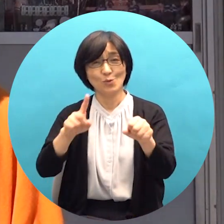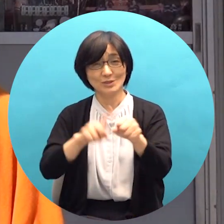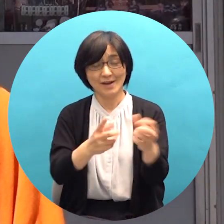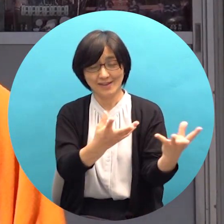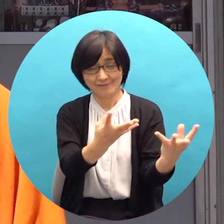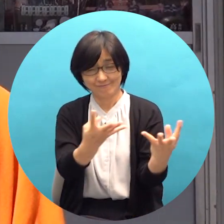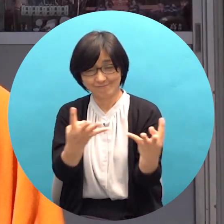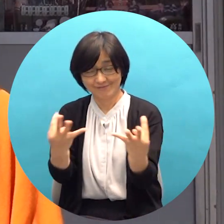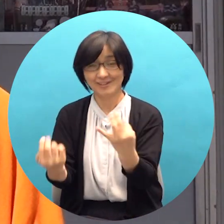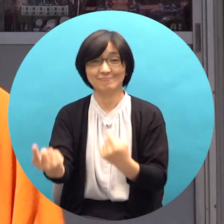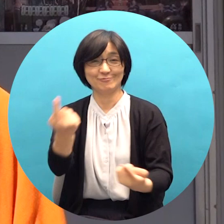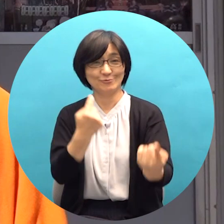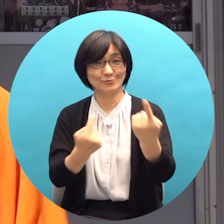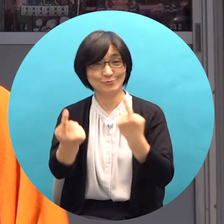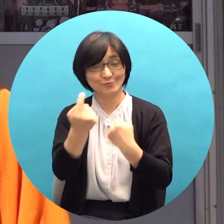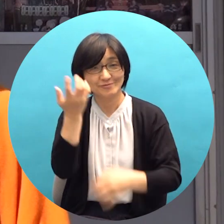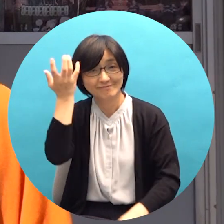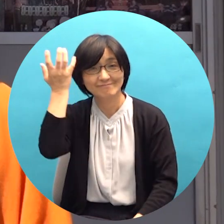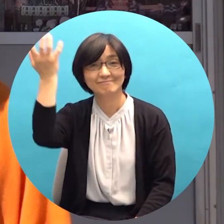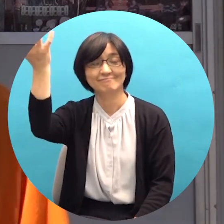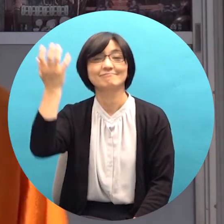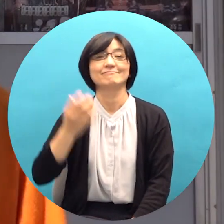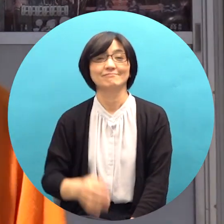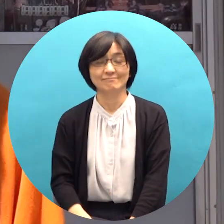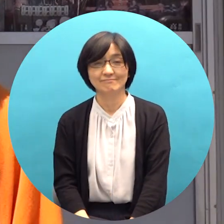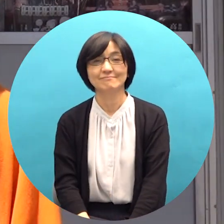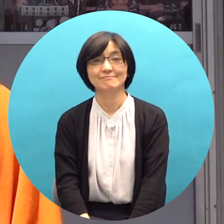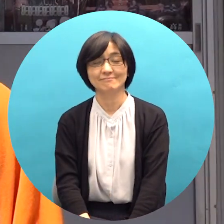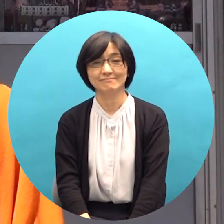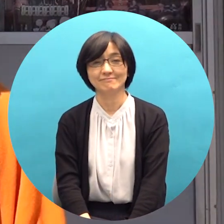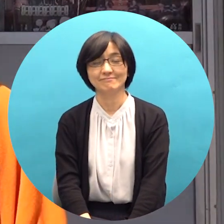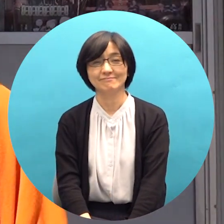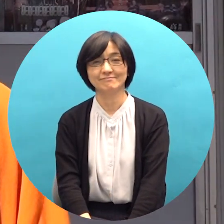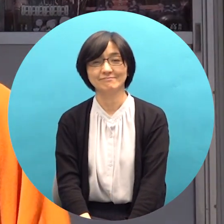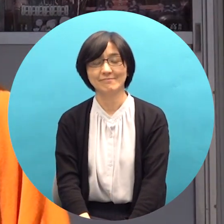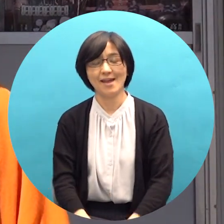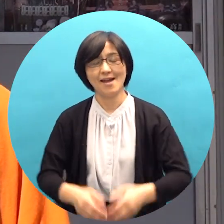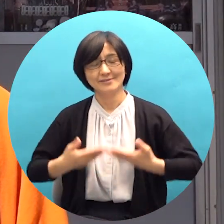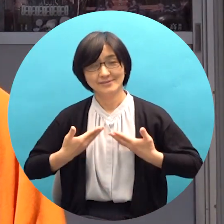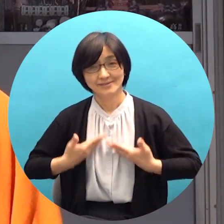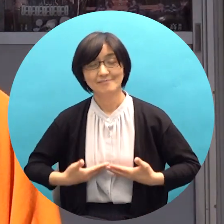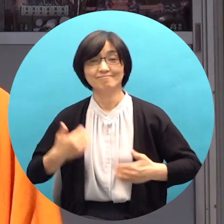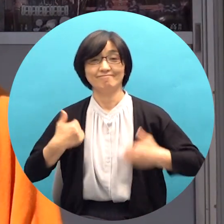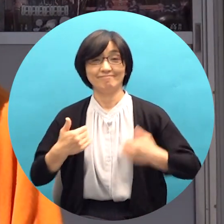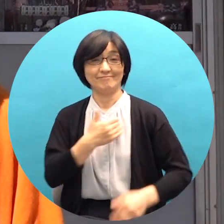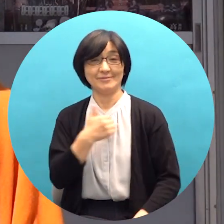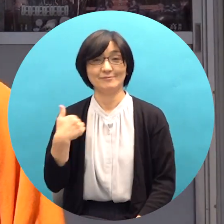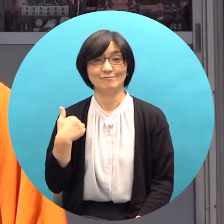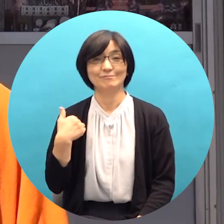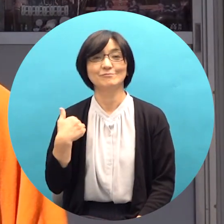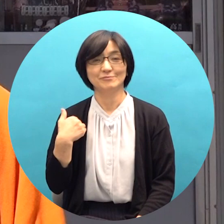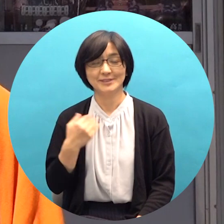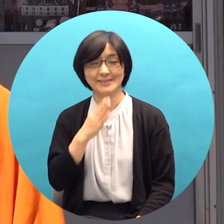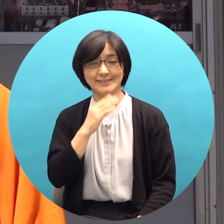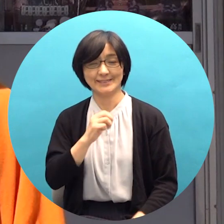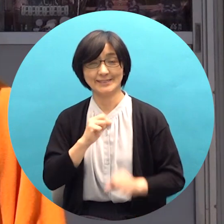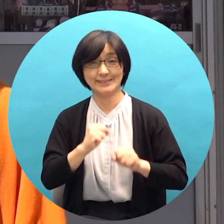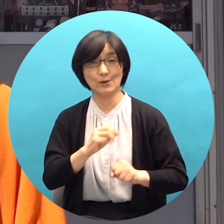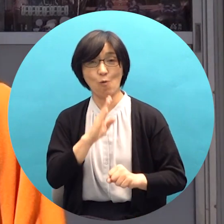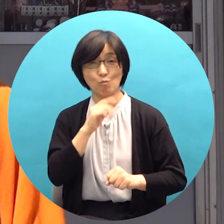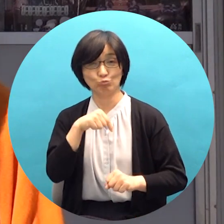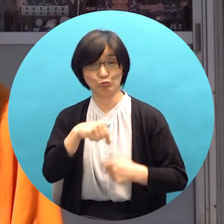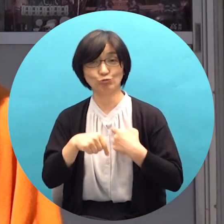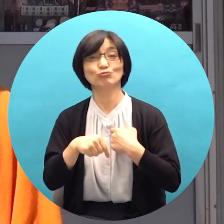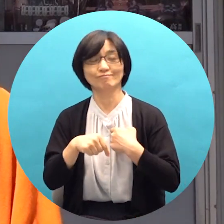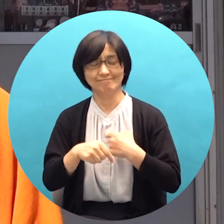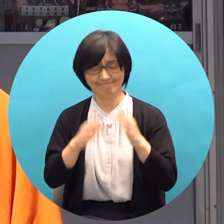のお客様がご来場されることが予想されます。そういった方々が安全に楽しんでいただけるように、実施本部といたしましても